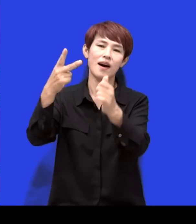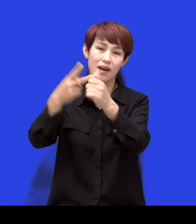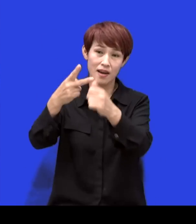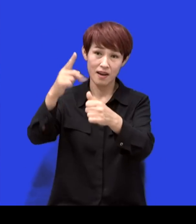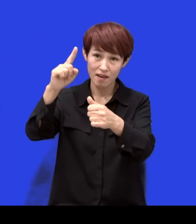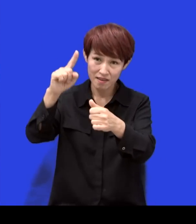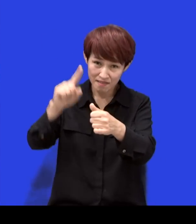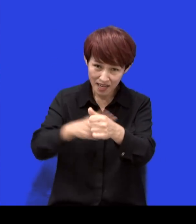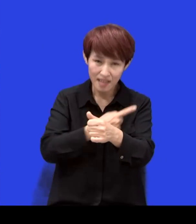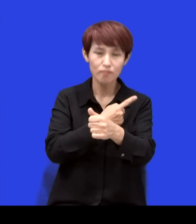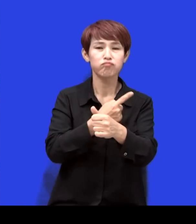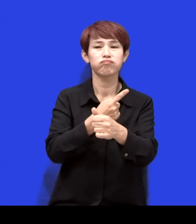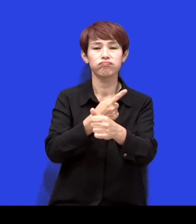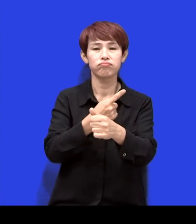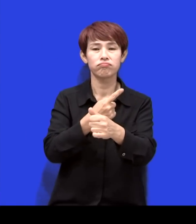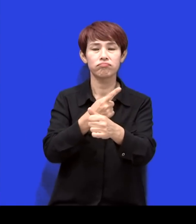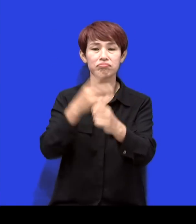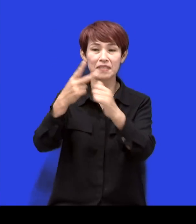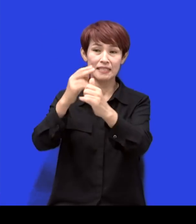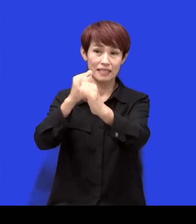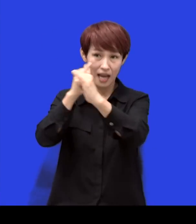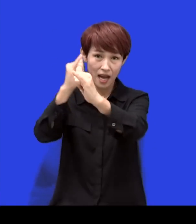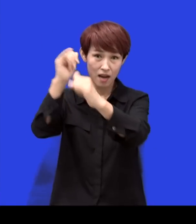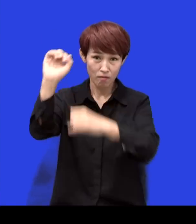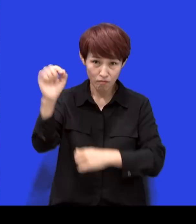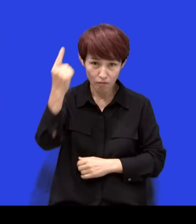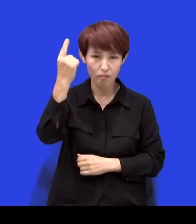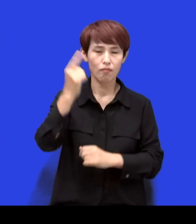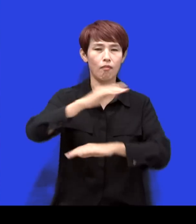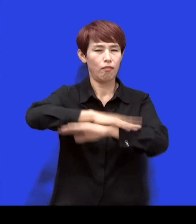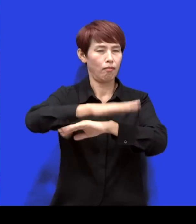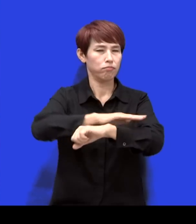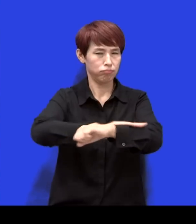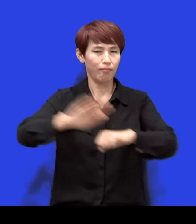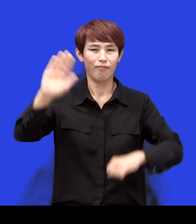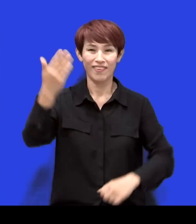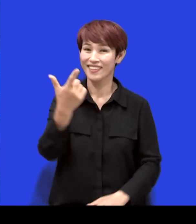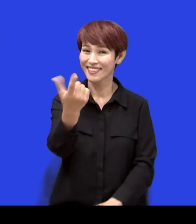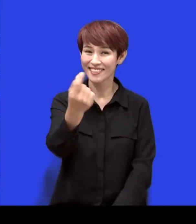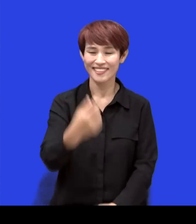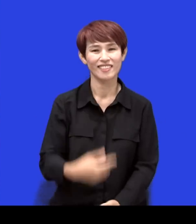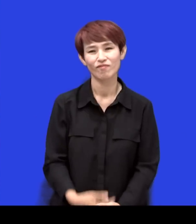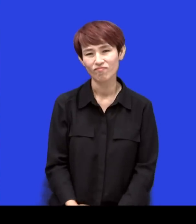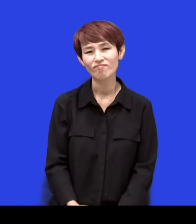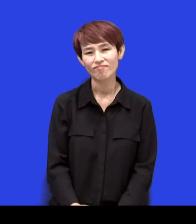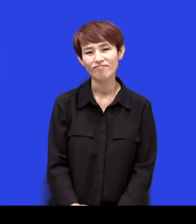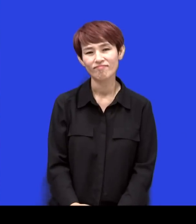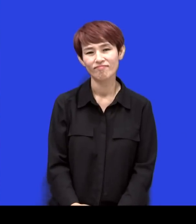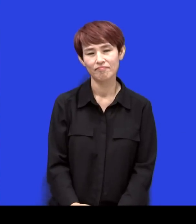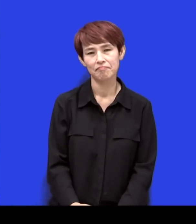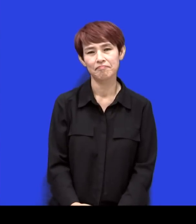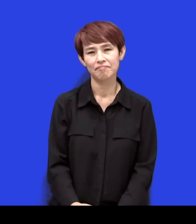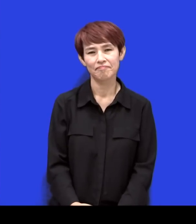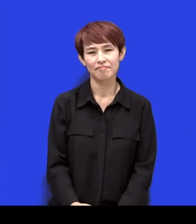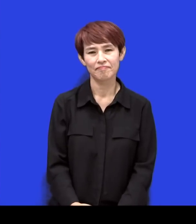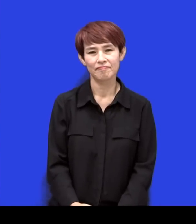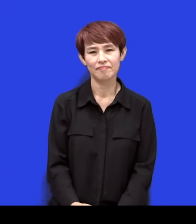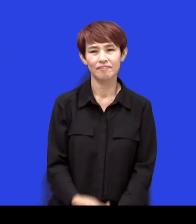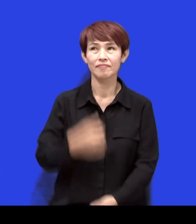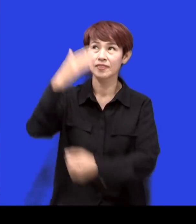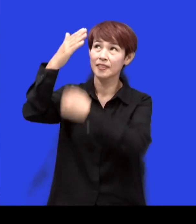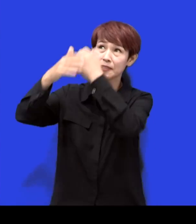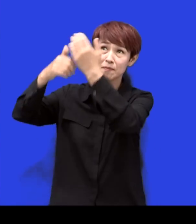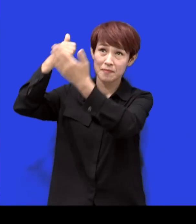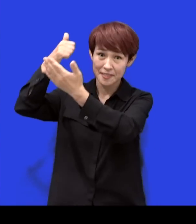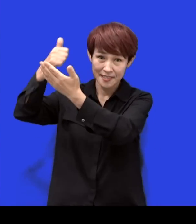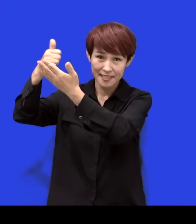때문에 자연스럽게 지금으로 이어진 것이 아닐까. 겸손해진 거죠. 그죠? 겸손해졌고 네. 이게 역시